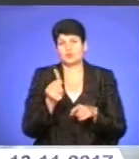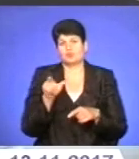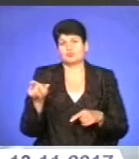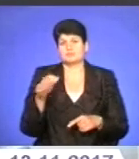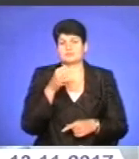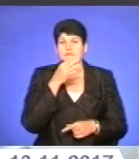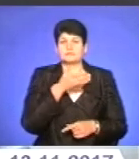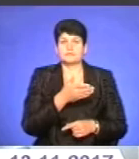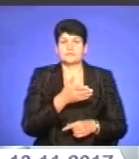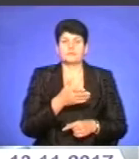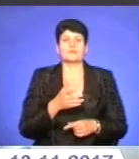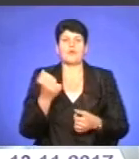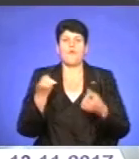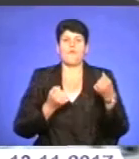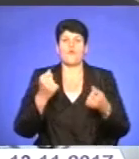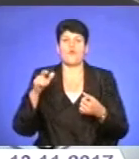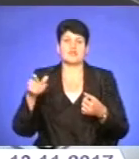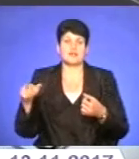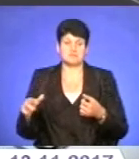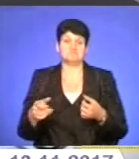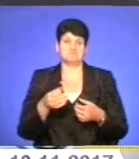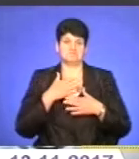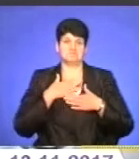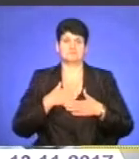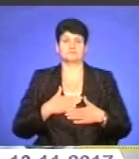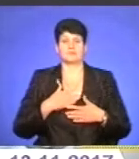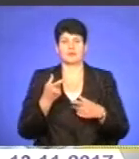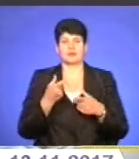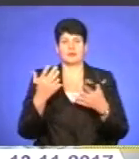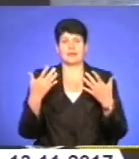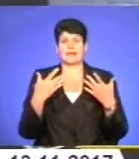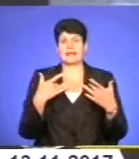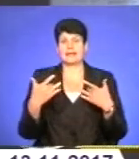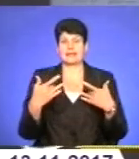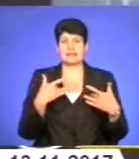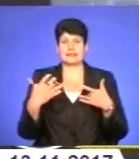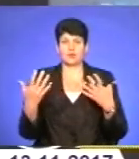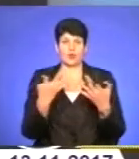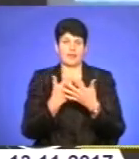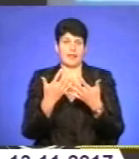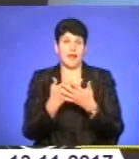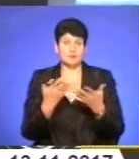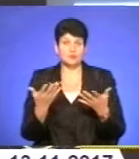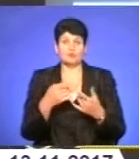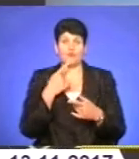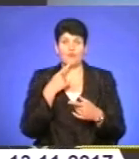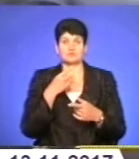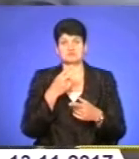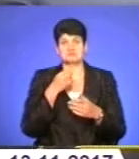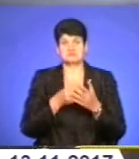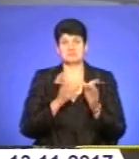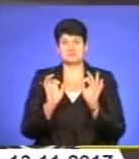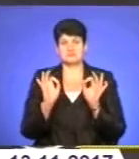подобається. Водії, кіномани і їх пасажири задоволені кінотеатром під відкритим небом. Кажуть, ціни прийнятні і в автомобілі переглядати